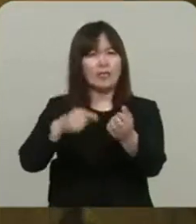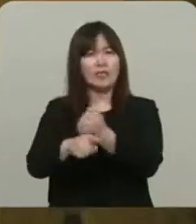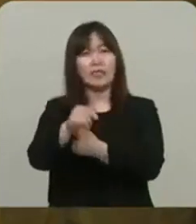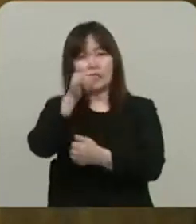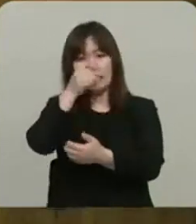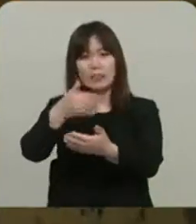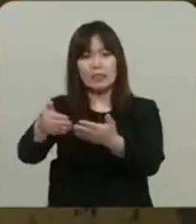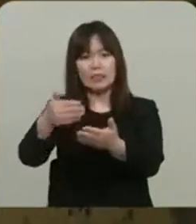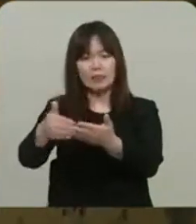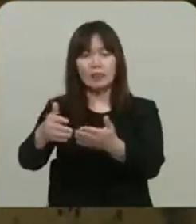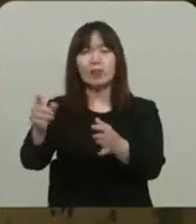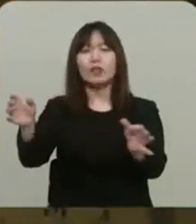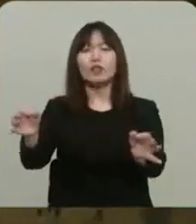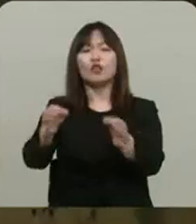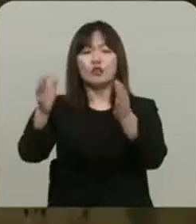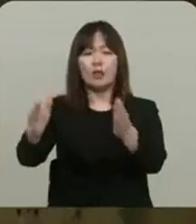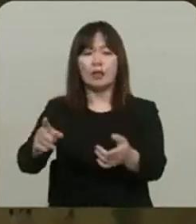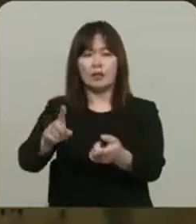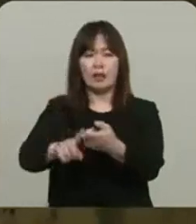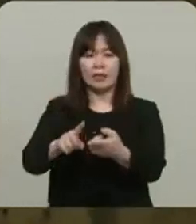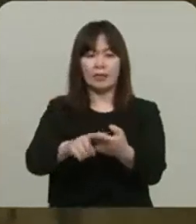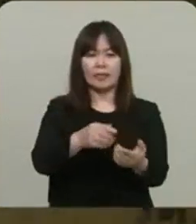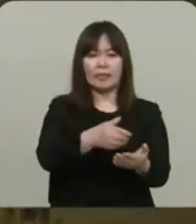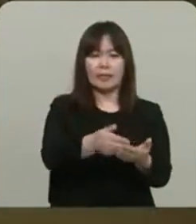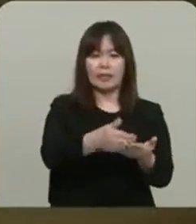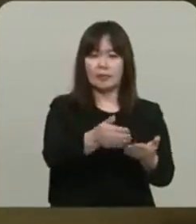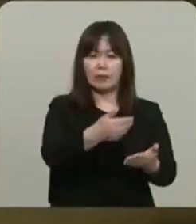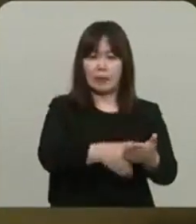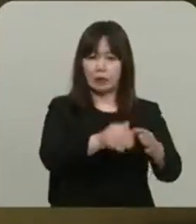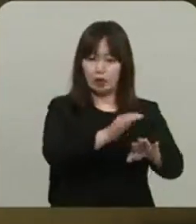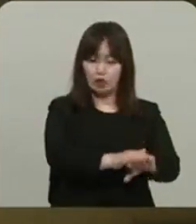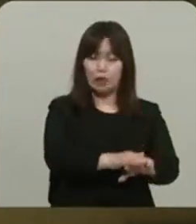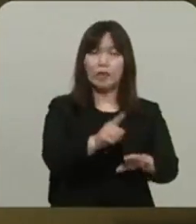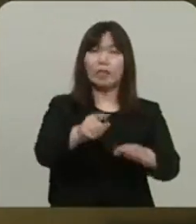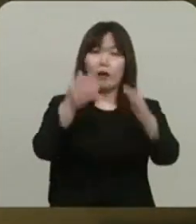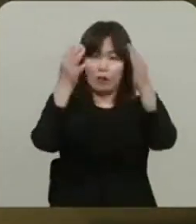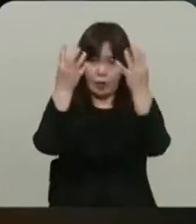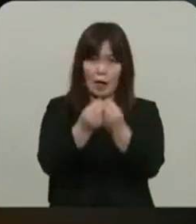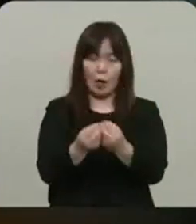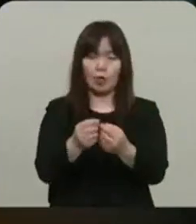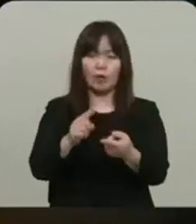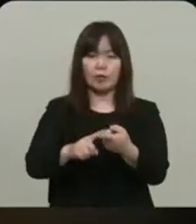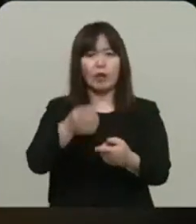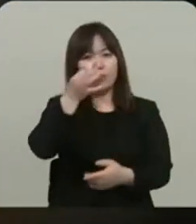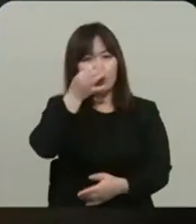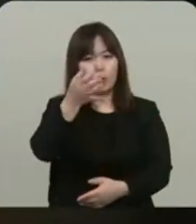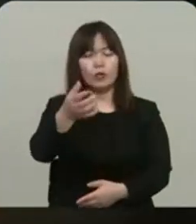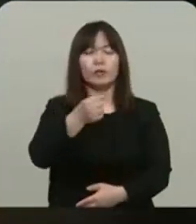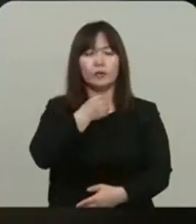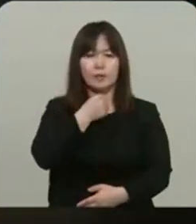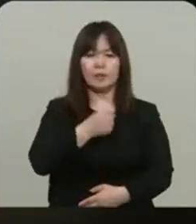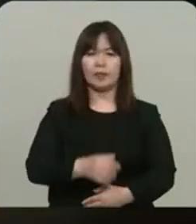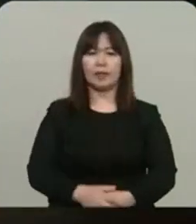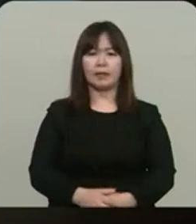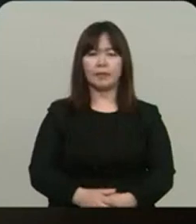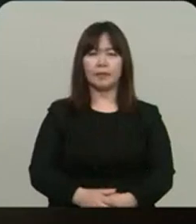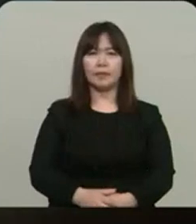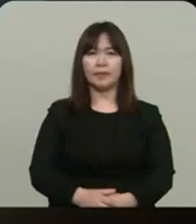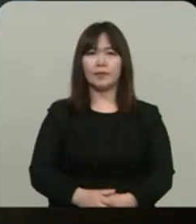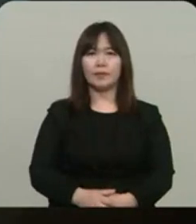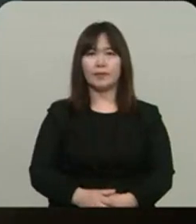장면, 어떤 특별한 순간을 그림으로 남겼던 그런 대표적인 사례로 주목하고자 하였습니다.